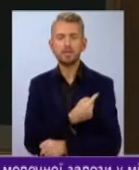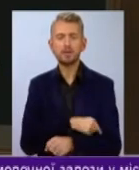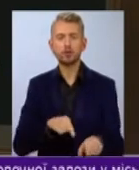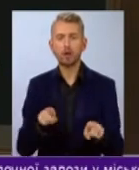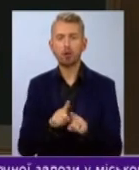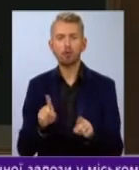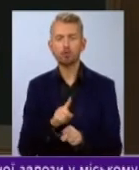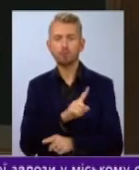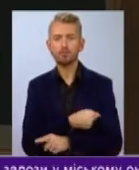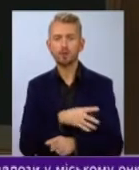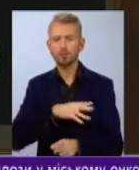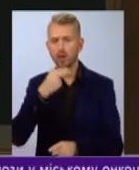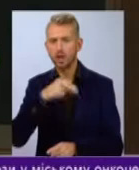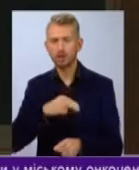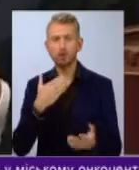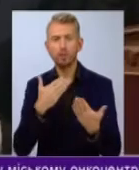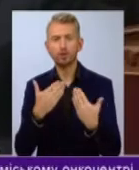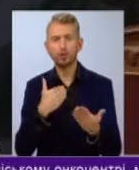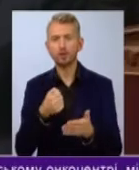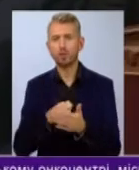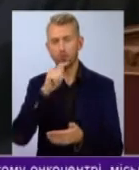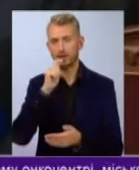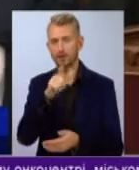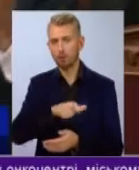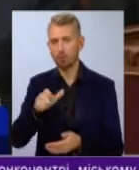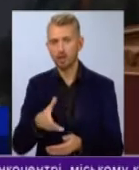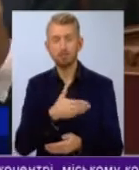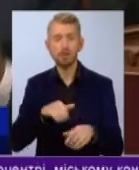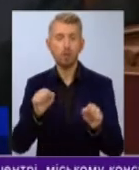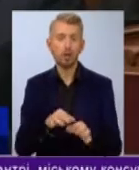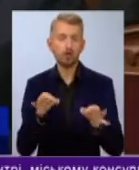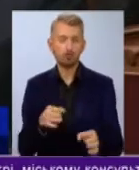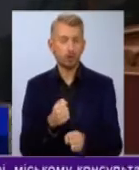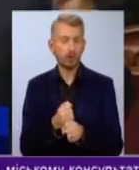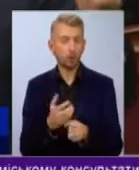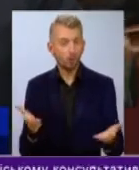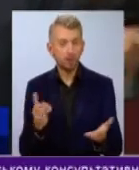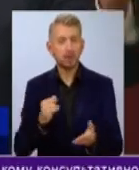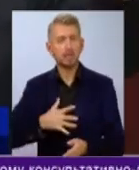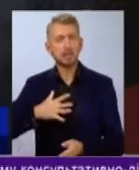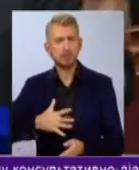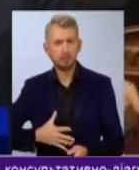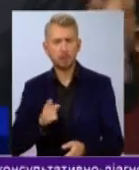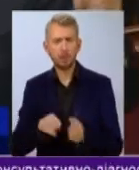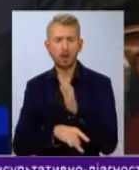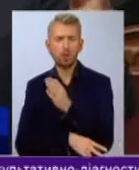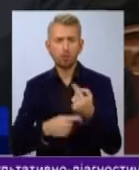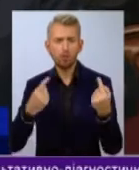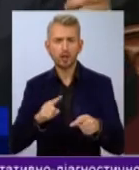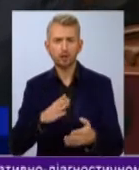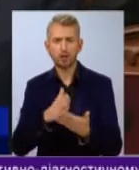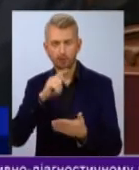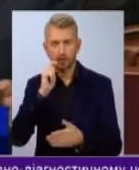щоб вона була якісною по відношенню до українських громадян. Ми могли нічого не зробити і терпіти оте зубожіння, яке є в